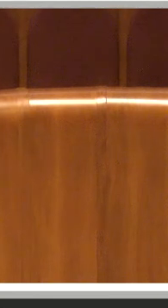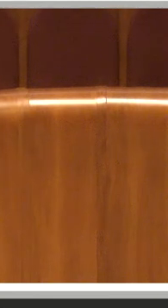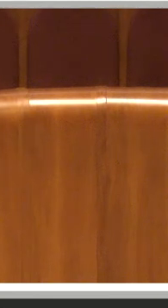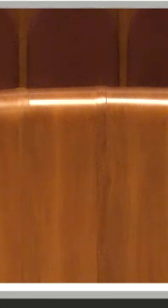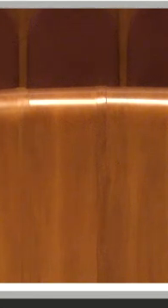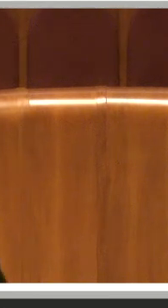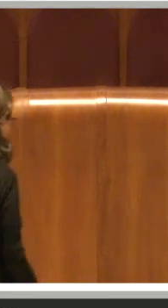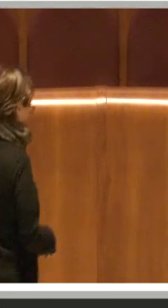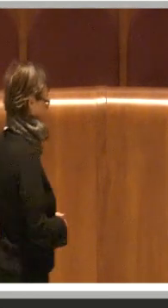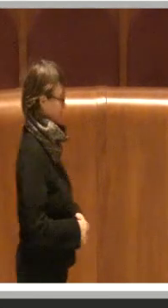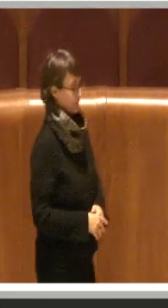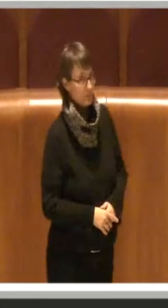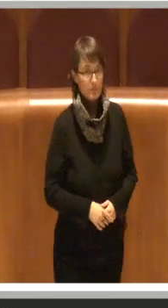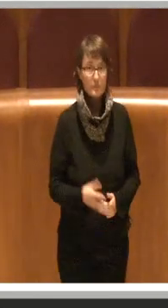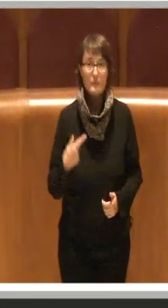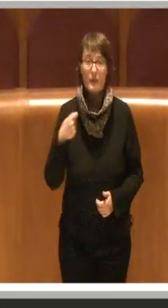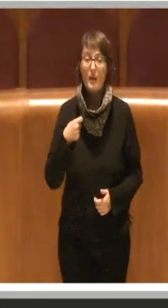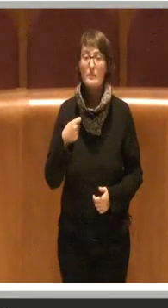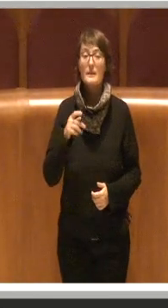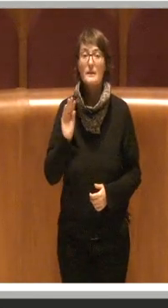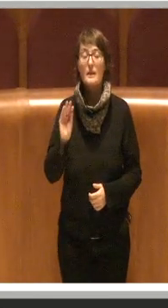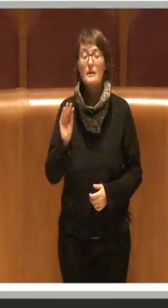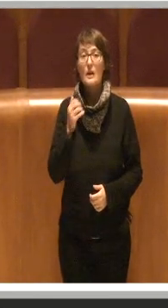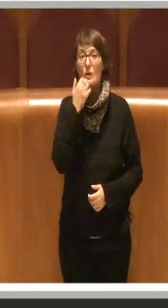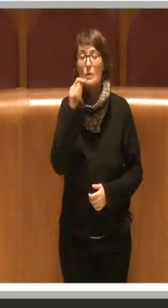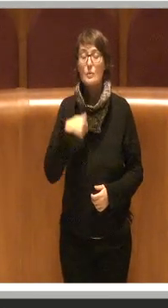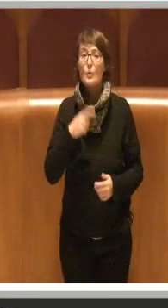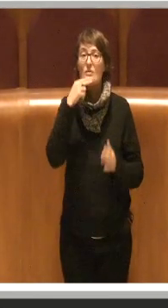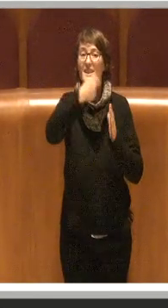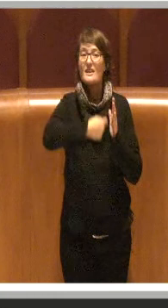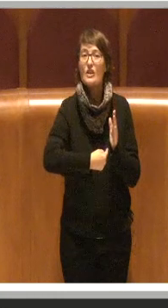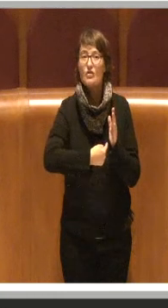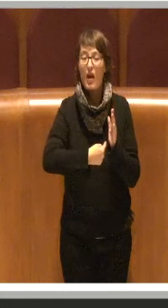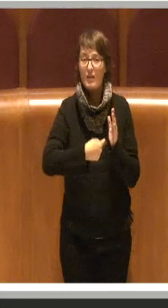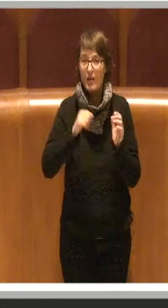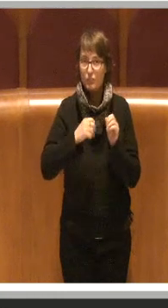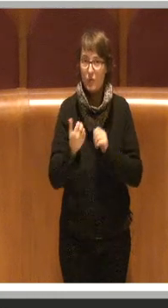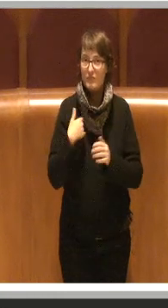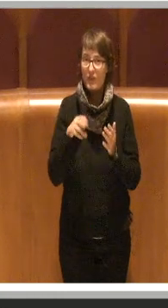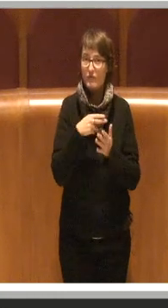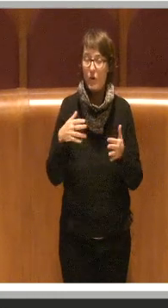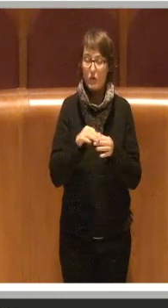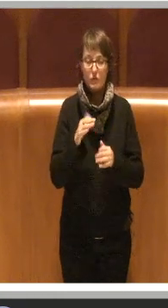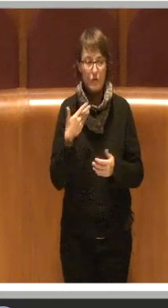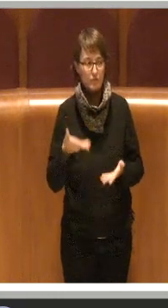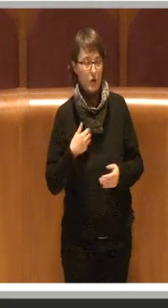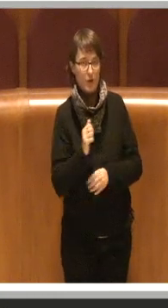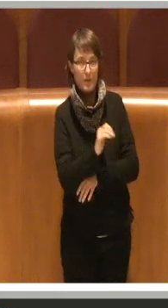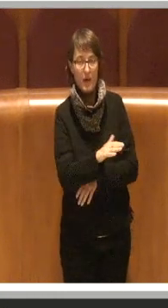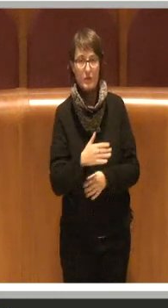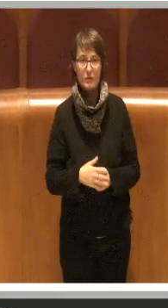richiesto la strisciata della votazione sulla delibera dei beni. Ora gliela mando, consigliere. Ok, grazie.